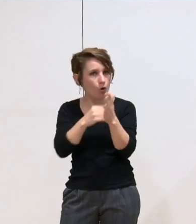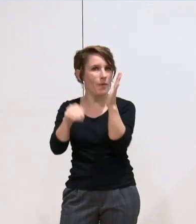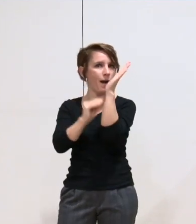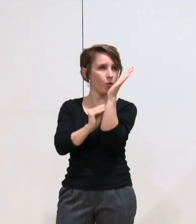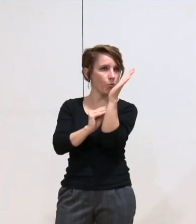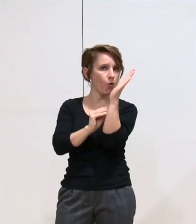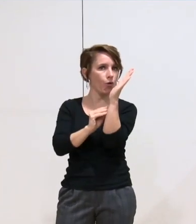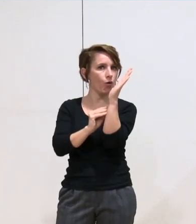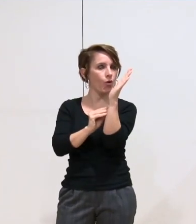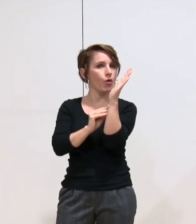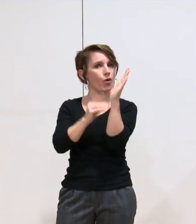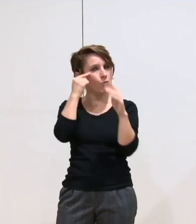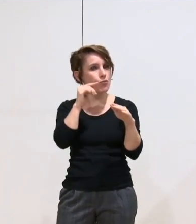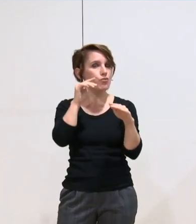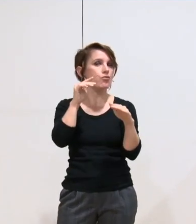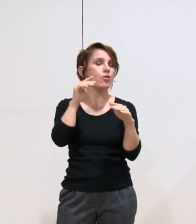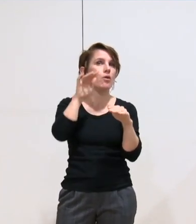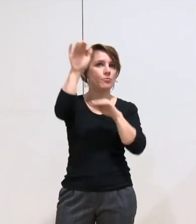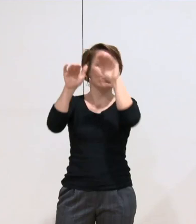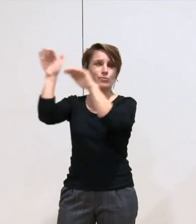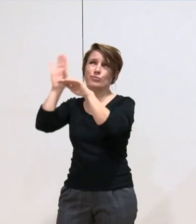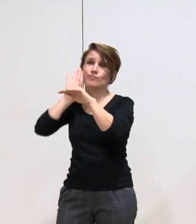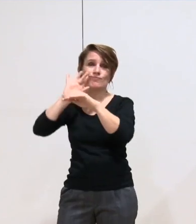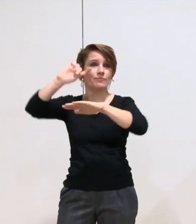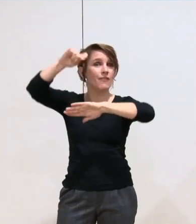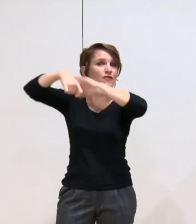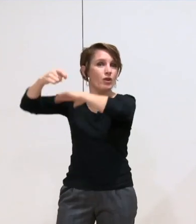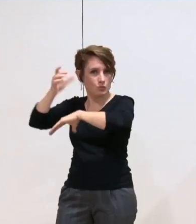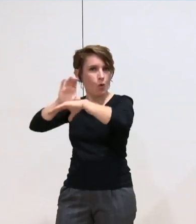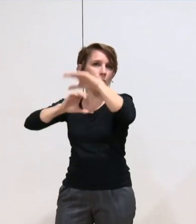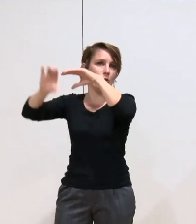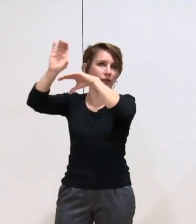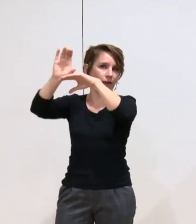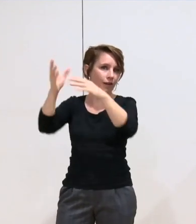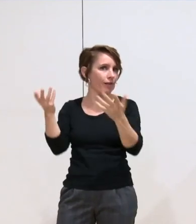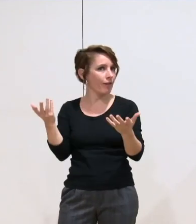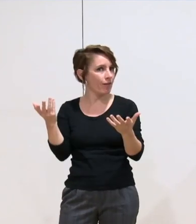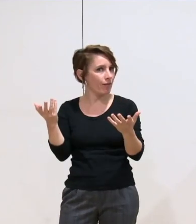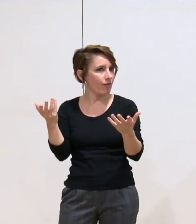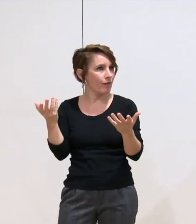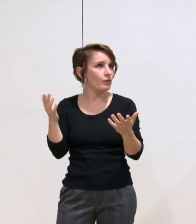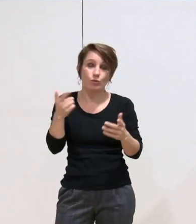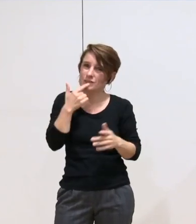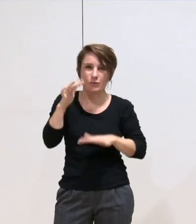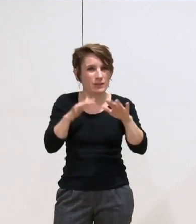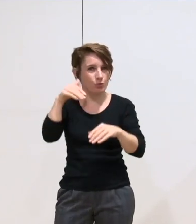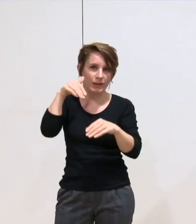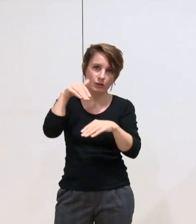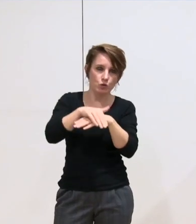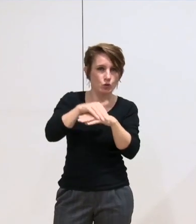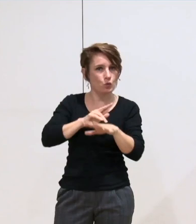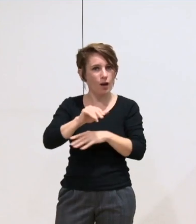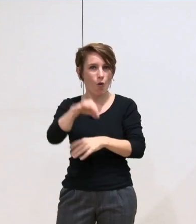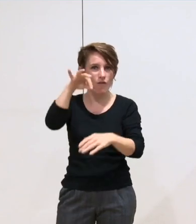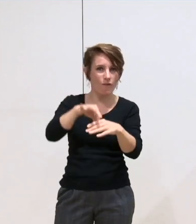en direction des autres. Ou alors on va le voter plus tard. Ce qui veut dire qu'on a présenté ce soir une délibération qui sera votée peut-être ultérieurement. C'est un